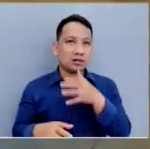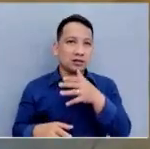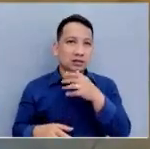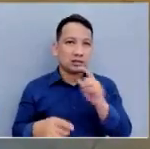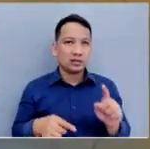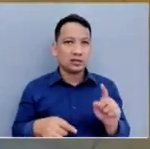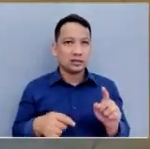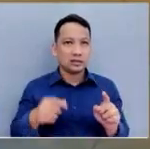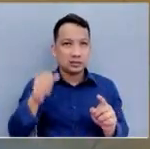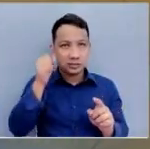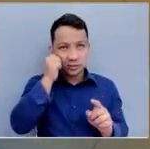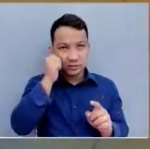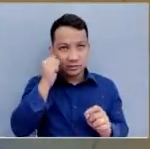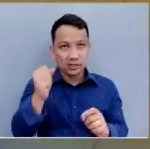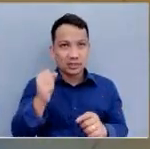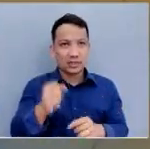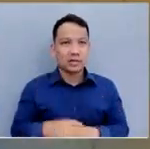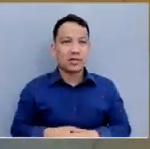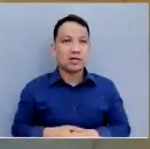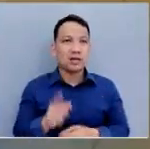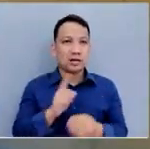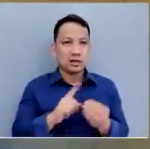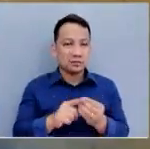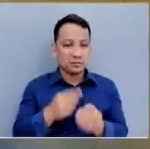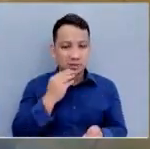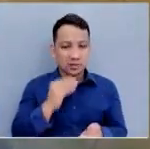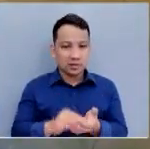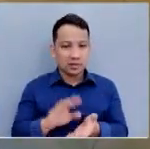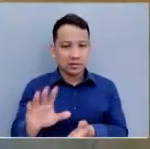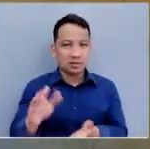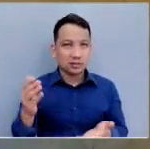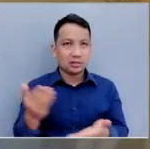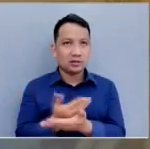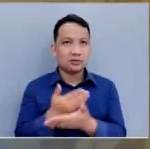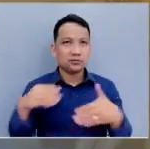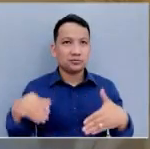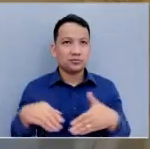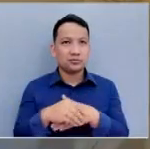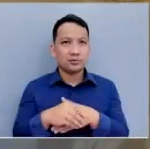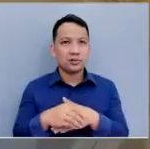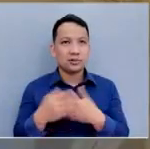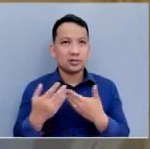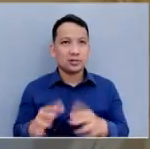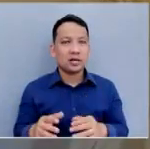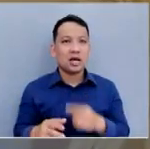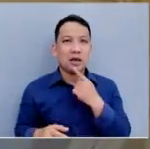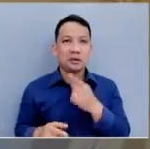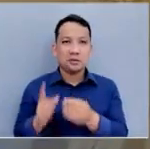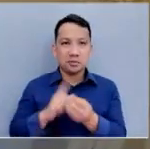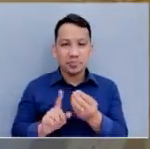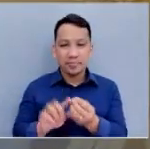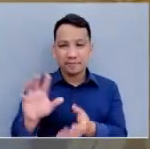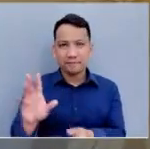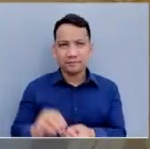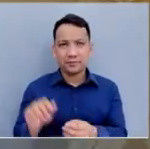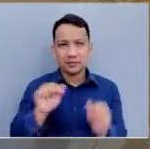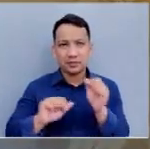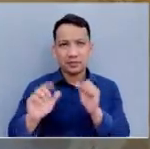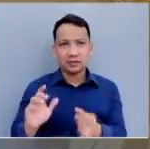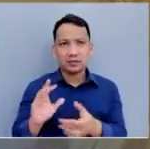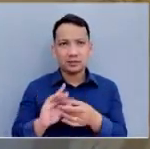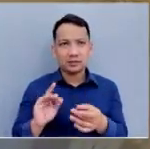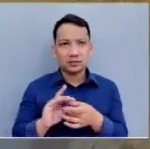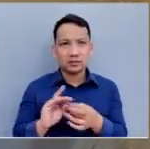si Sylvia Sanchez sa kanyang mensahe para sa bagong kasal. Dito ibinahagi ng aktres ang kwento